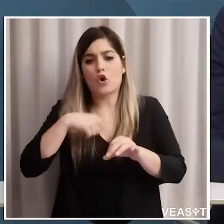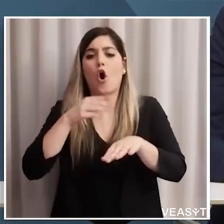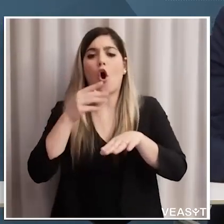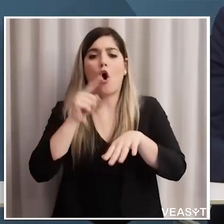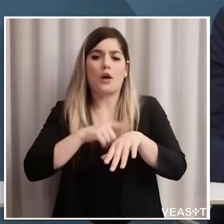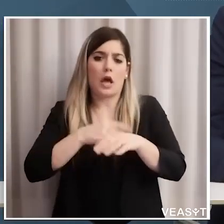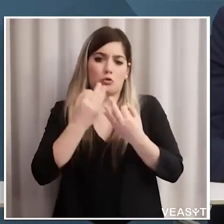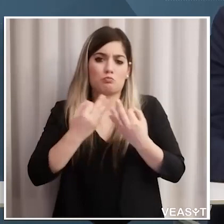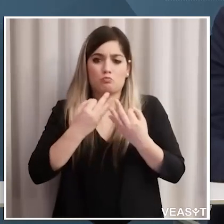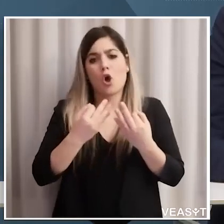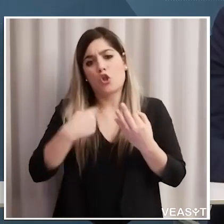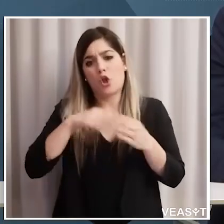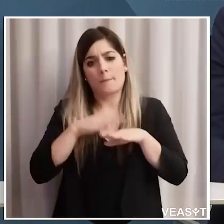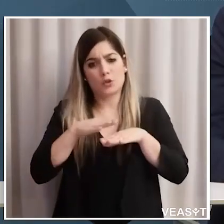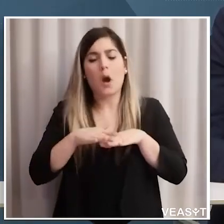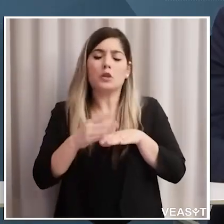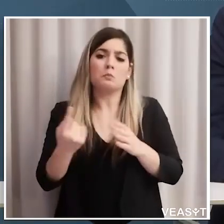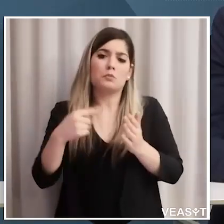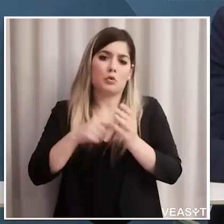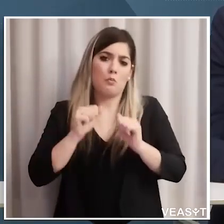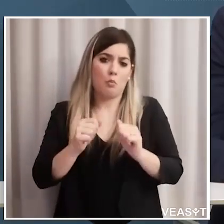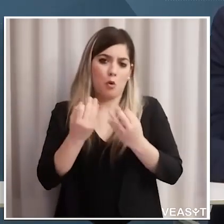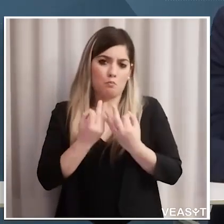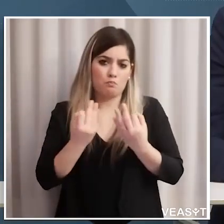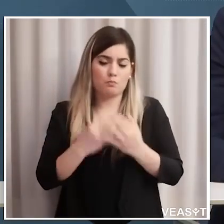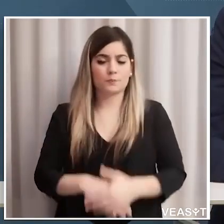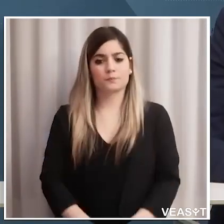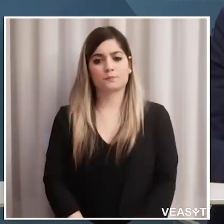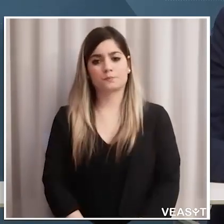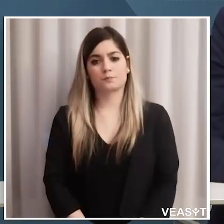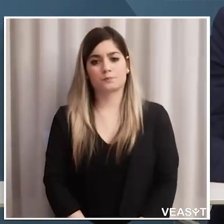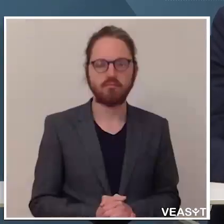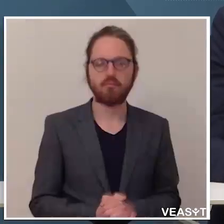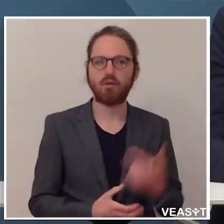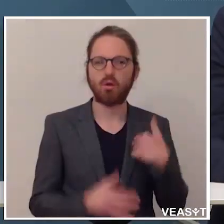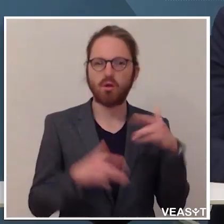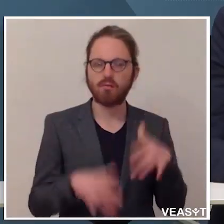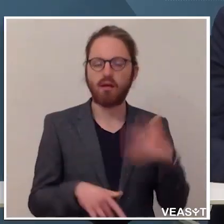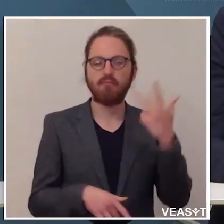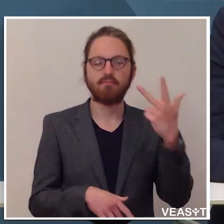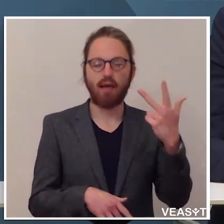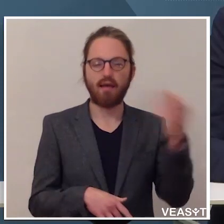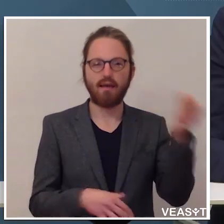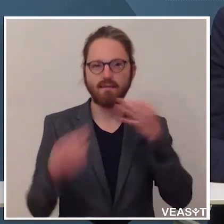le prossime settimane, siamo sicuramente coperti, tornando all'orario standard che siamo